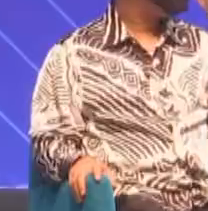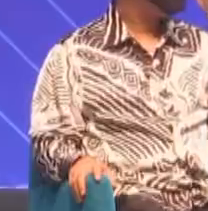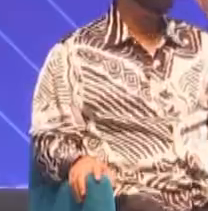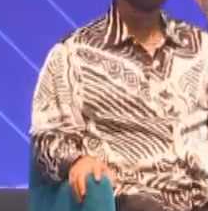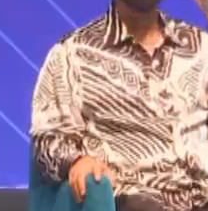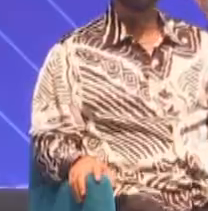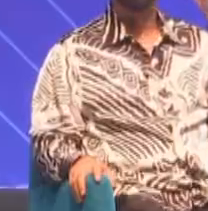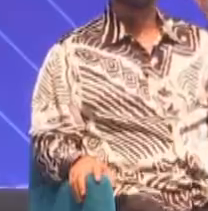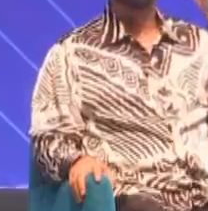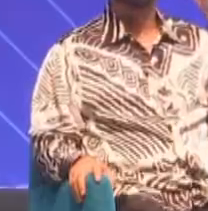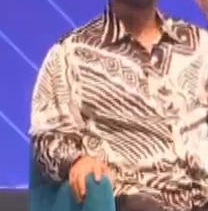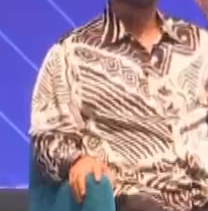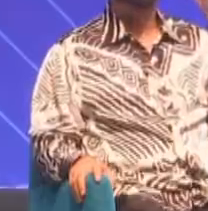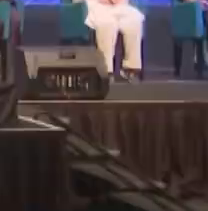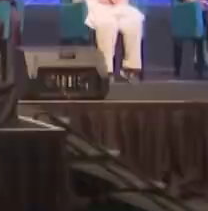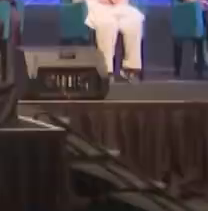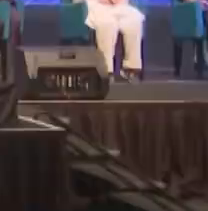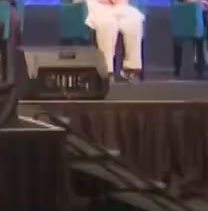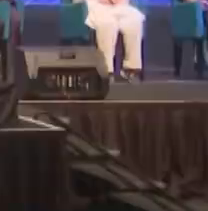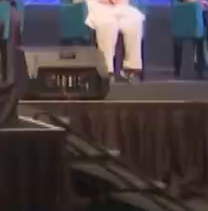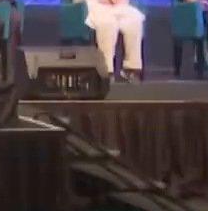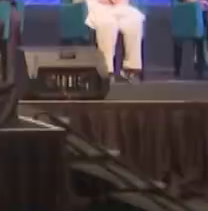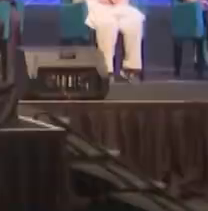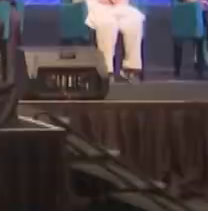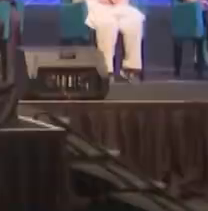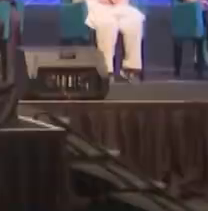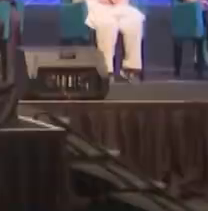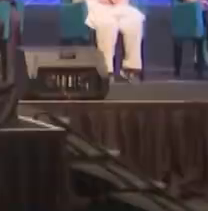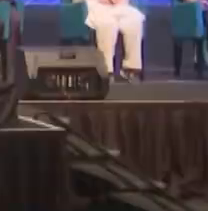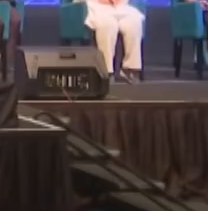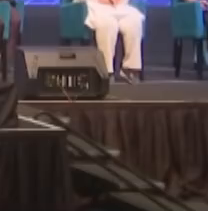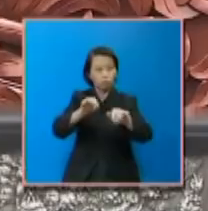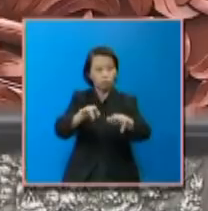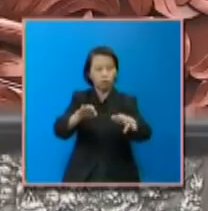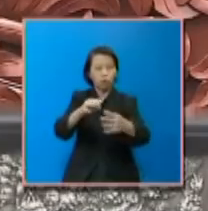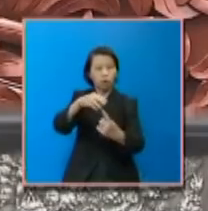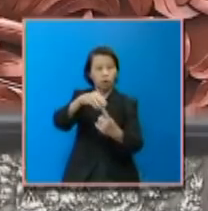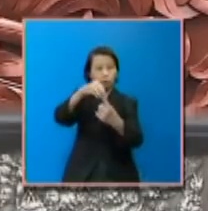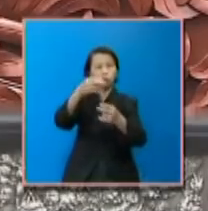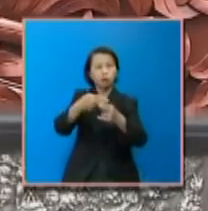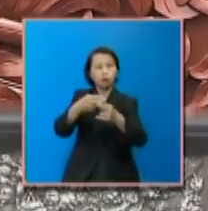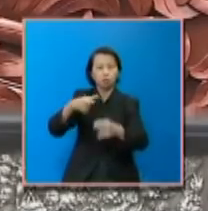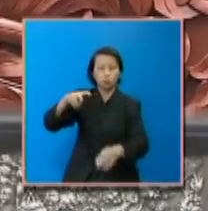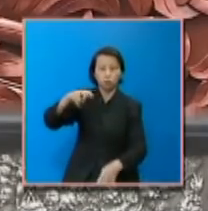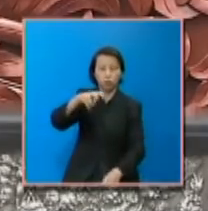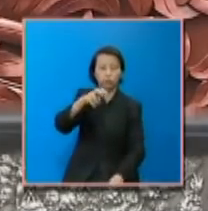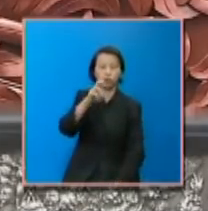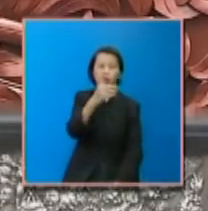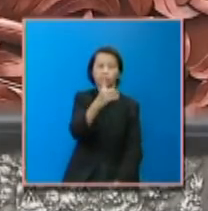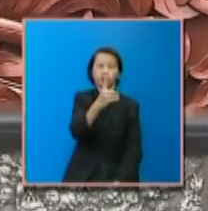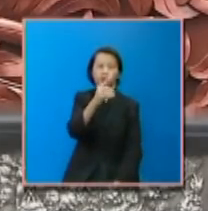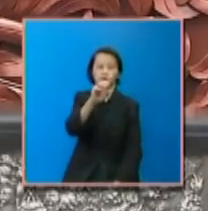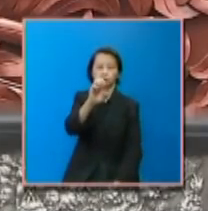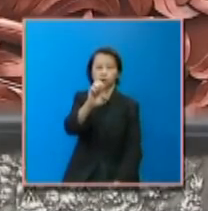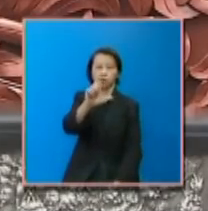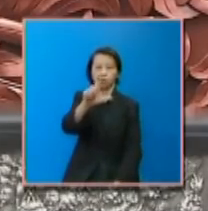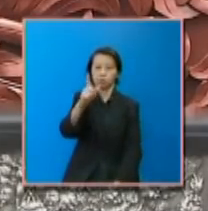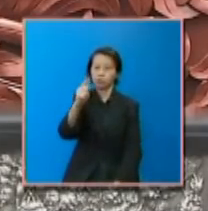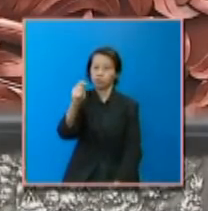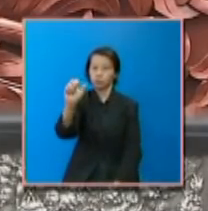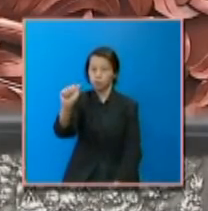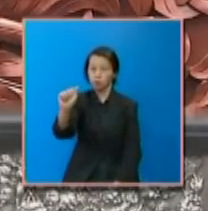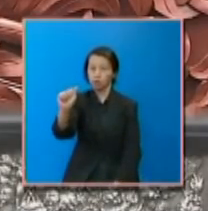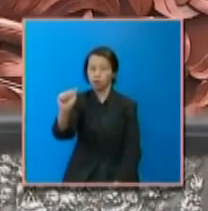他只是扮演着一个很象征式的一个角色，那么当然的在这样的一个就